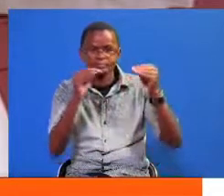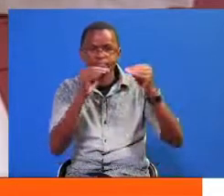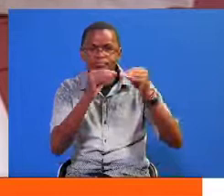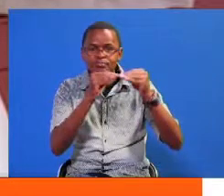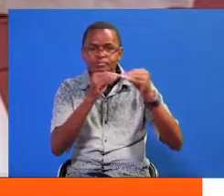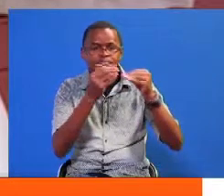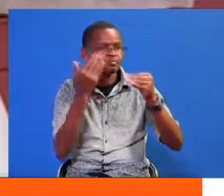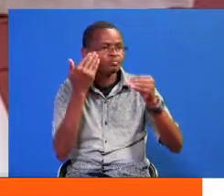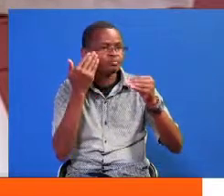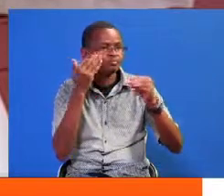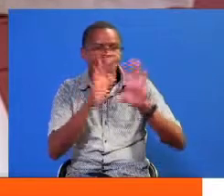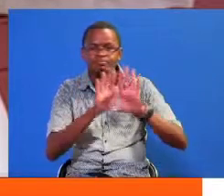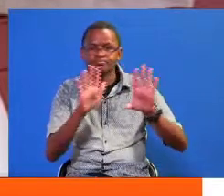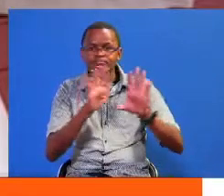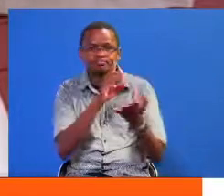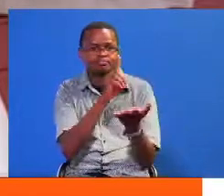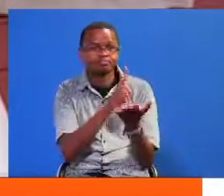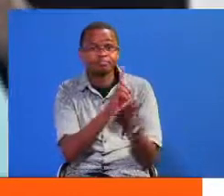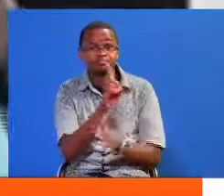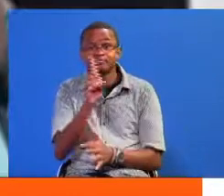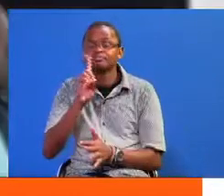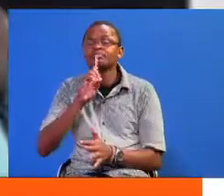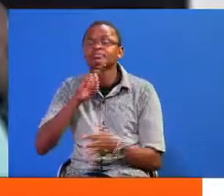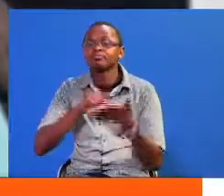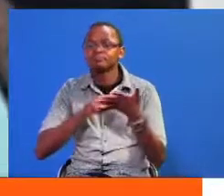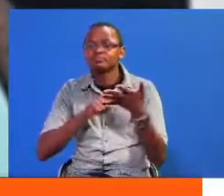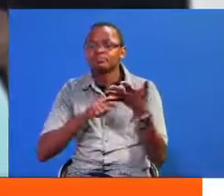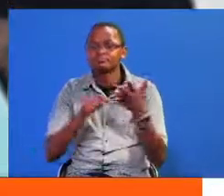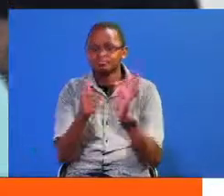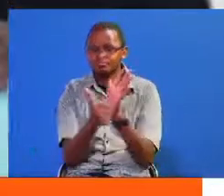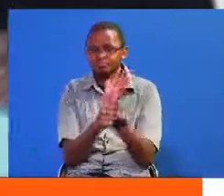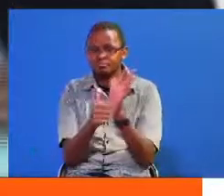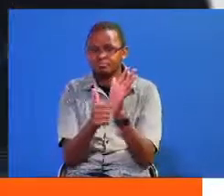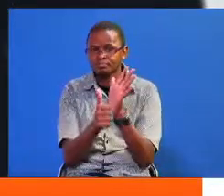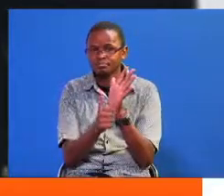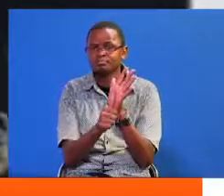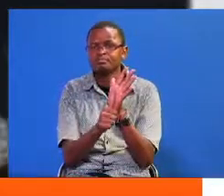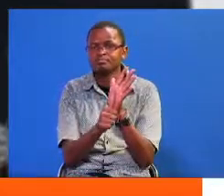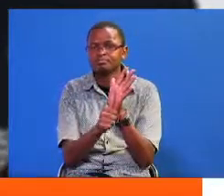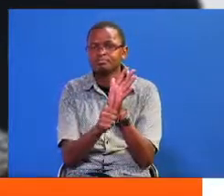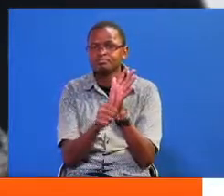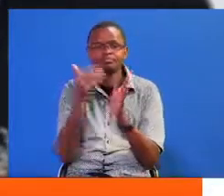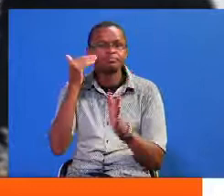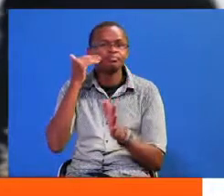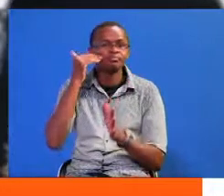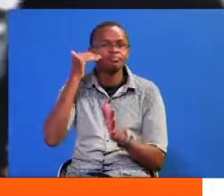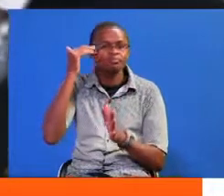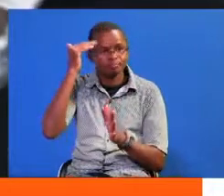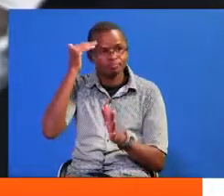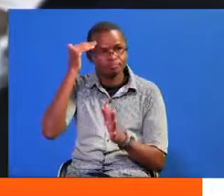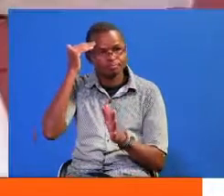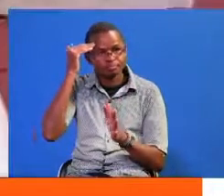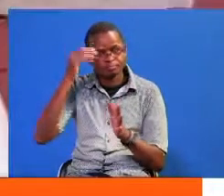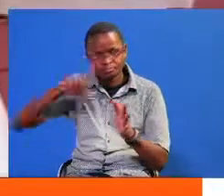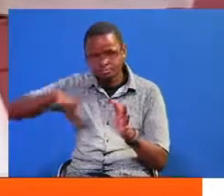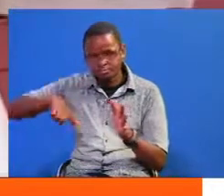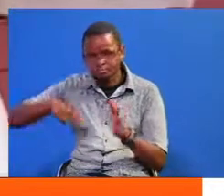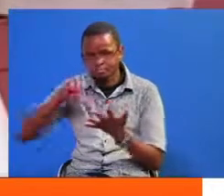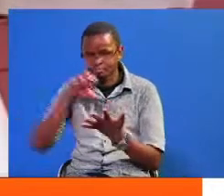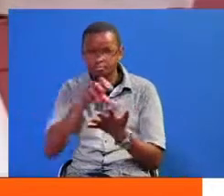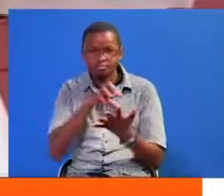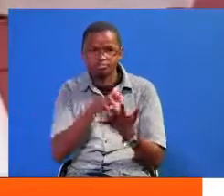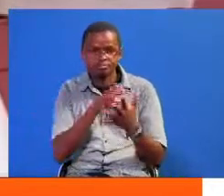jopo hili awali. Daktari huyu anasema kuwa shida zinazoikumba idara ya mahakama kama kucheleweshwa kwa